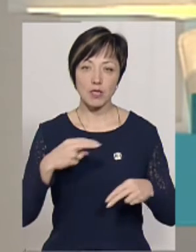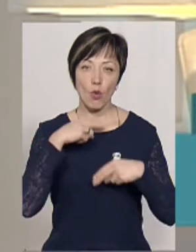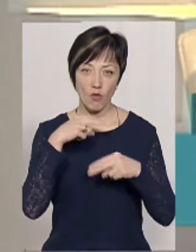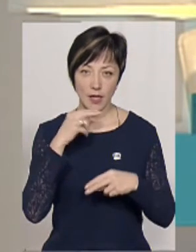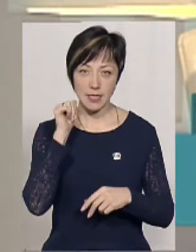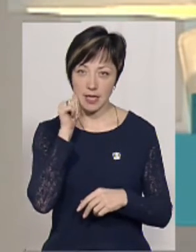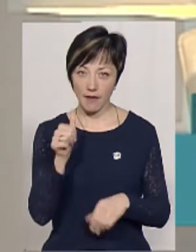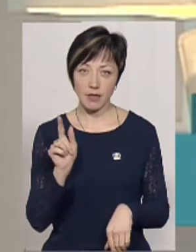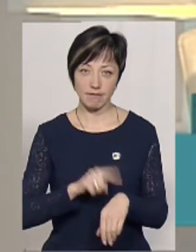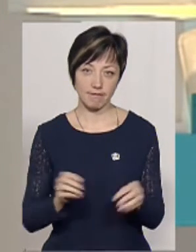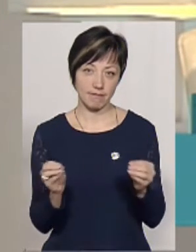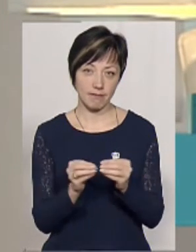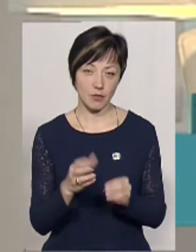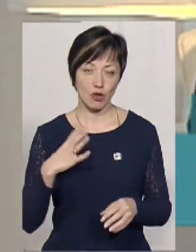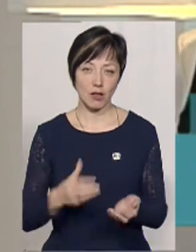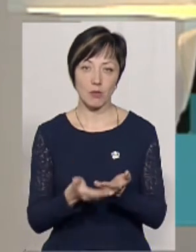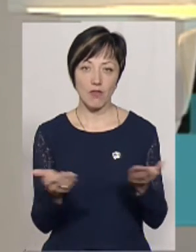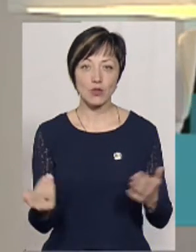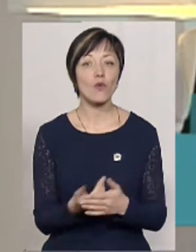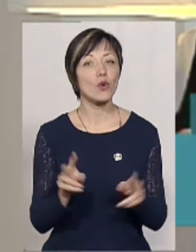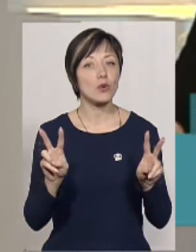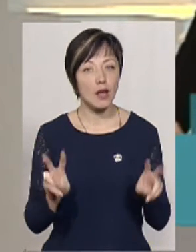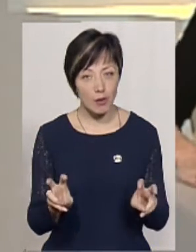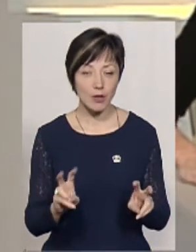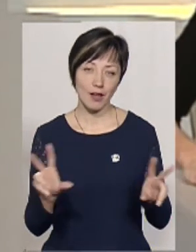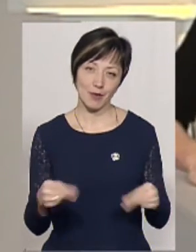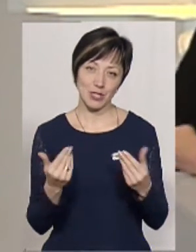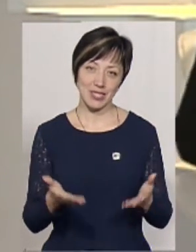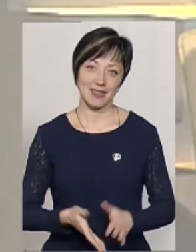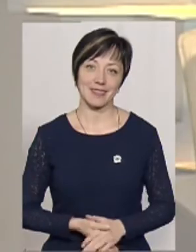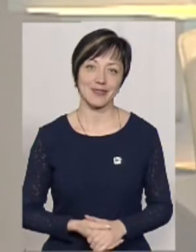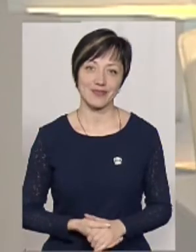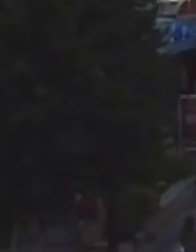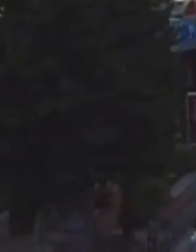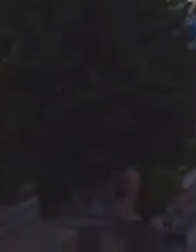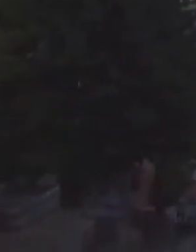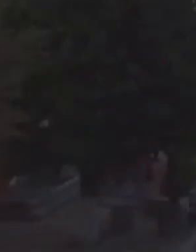вам за увагу. Завтра о цій же порі чекатиму вас уже з новою темою. Нехай щастить!